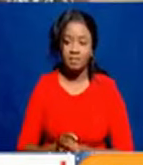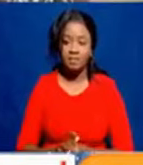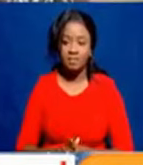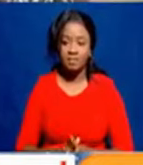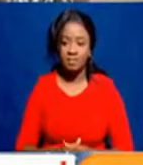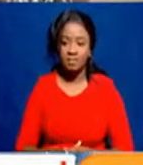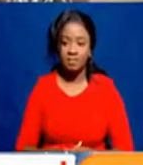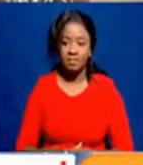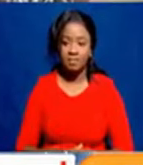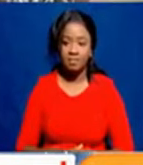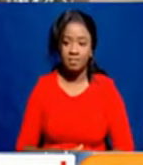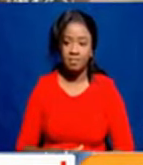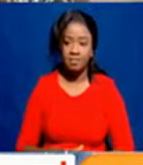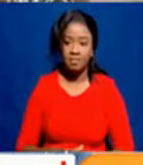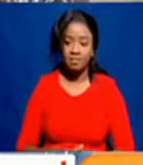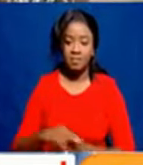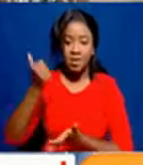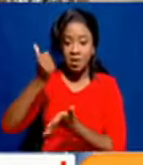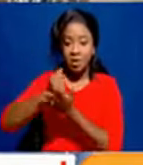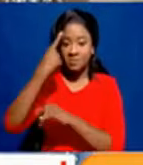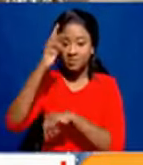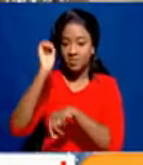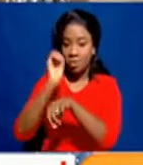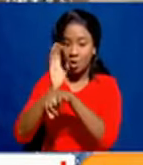kutoka kwa ofisi ya ushauri na zaha